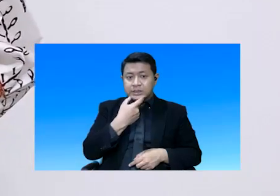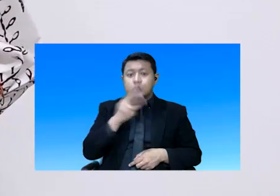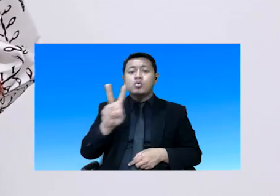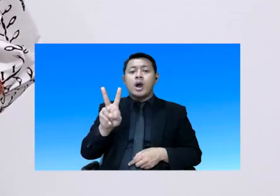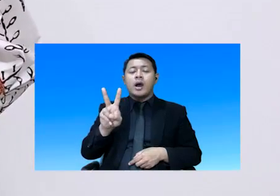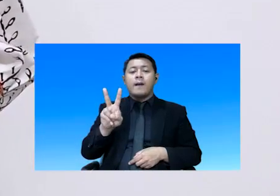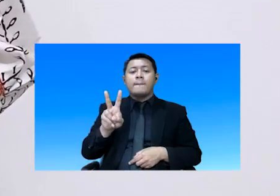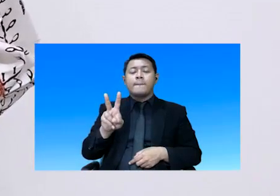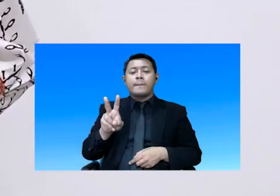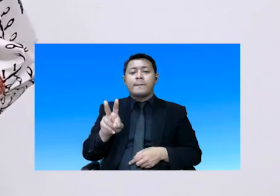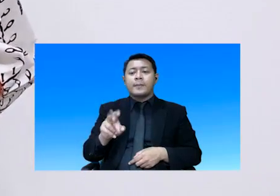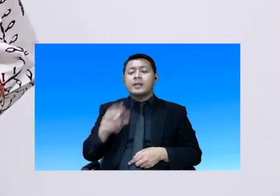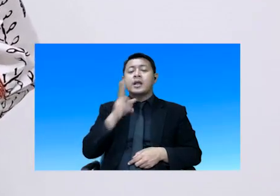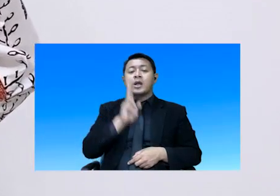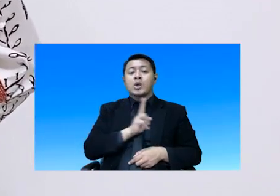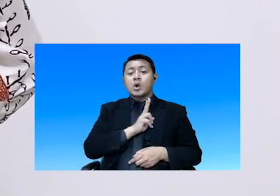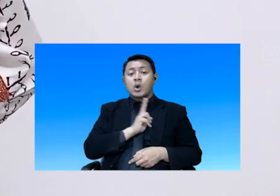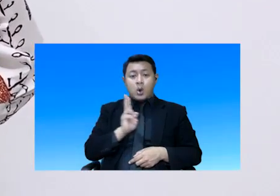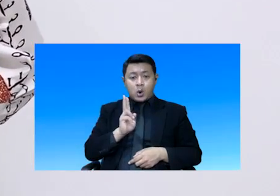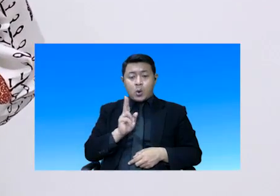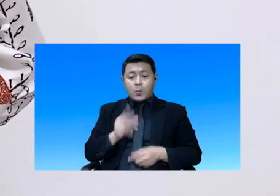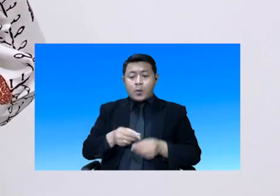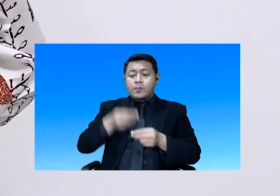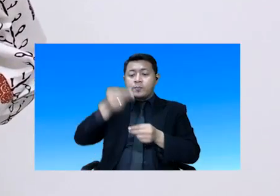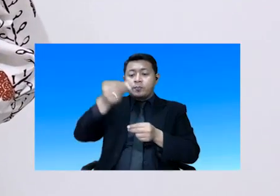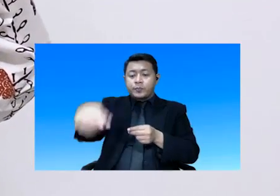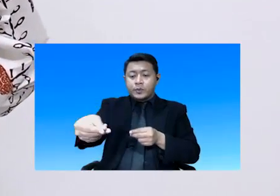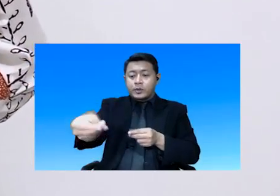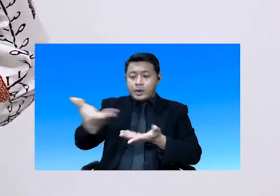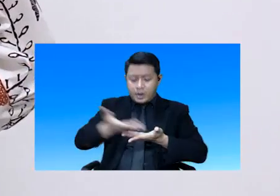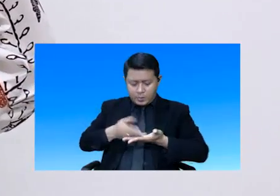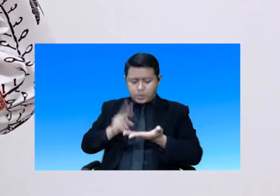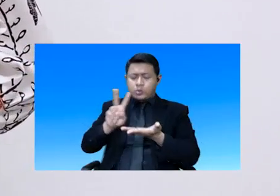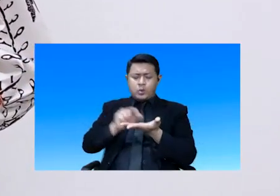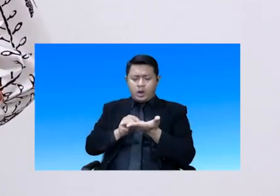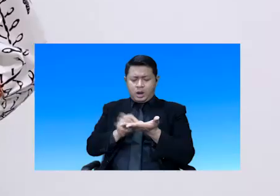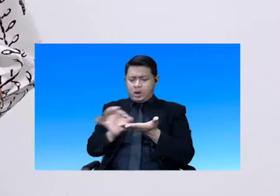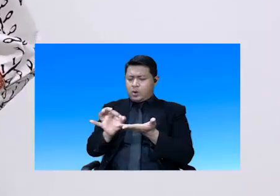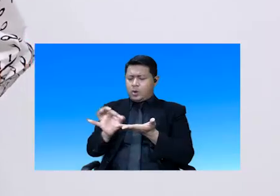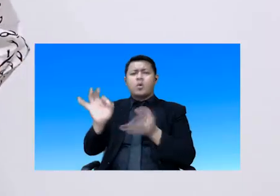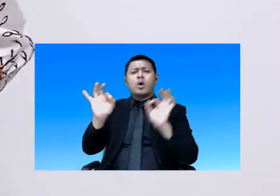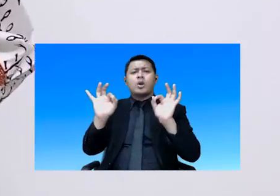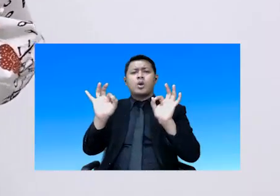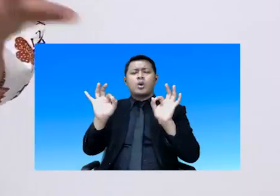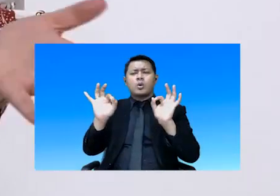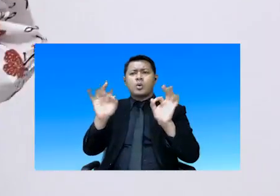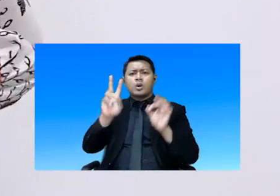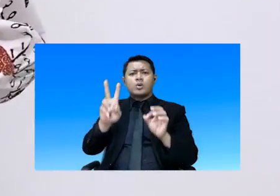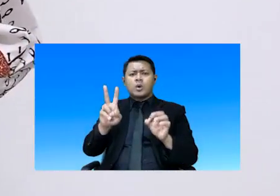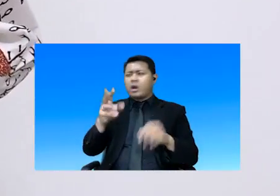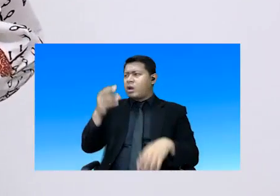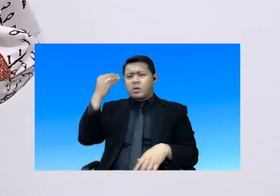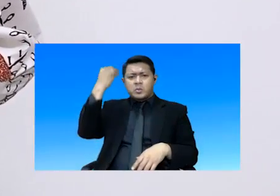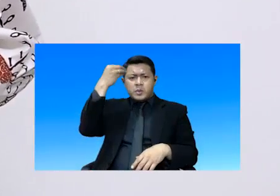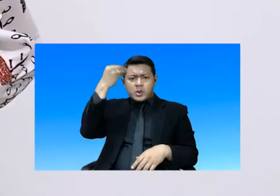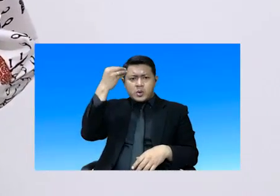Mendapat dari Romo yang waktu itu memberikan hosti kepada saya. Saya waktu itu bingung juga. Jadi waktu itu